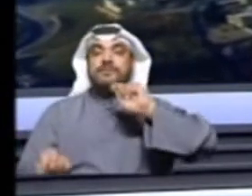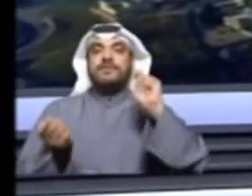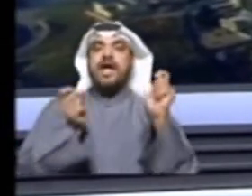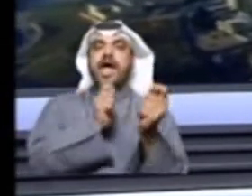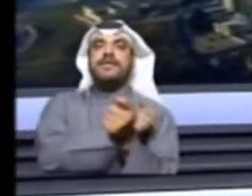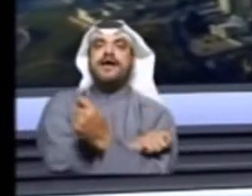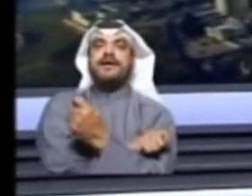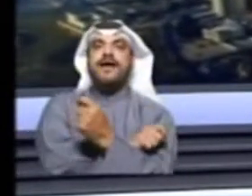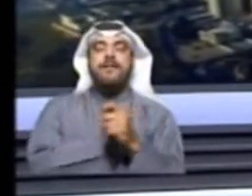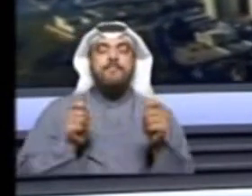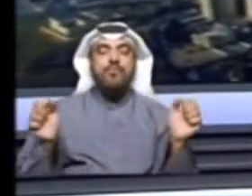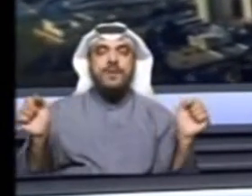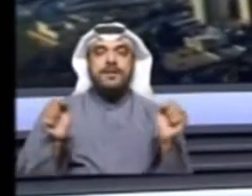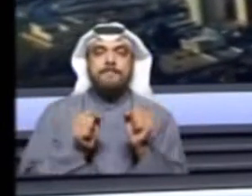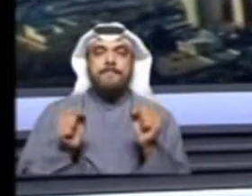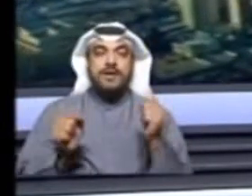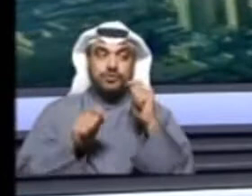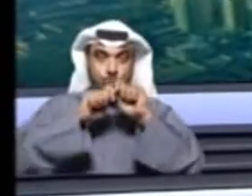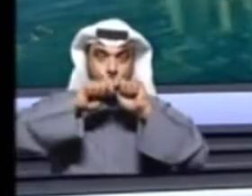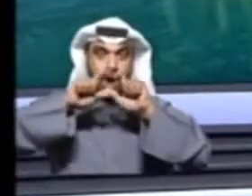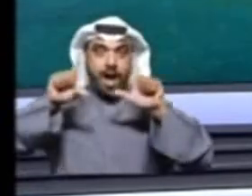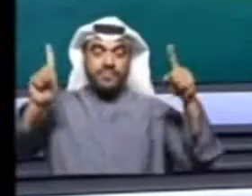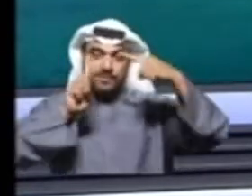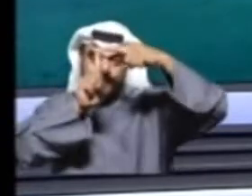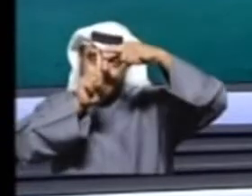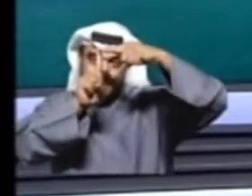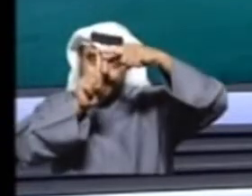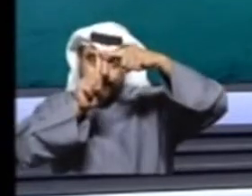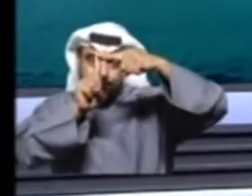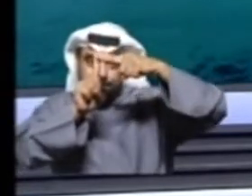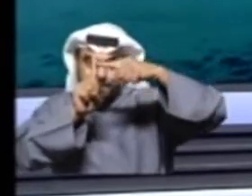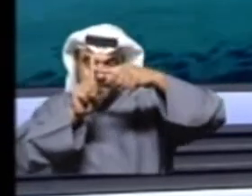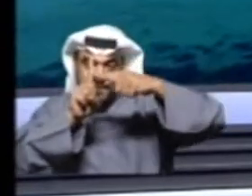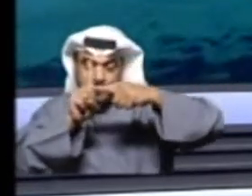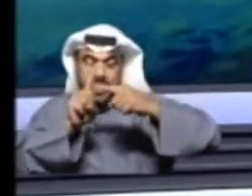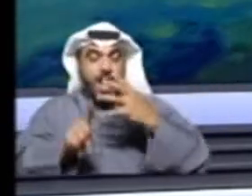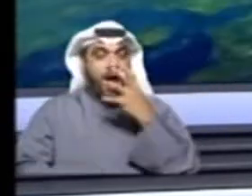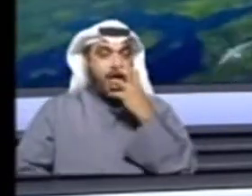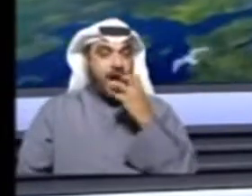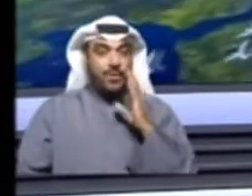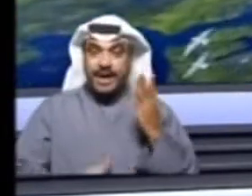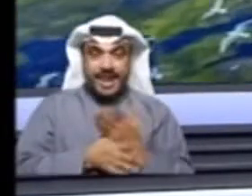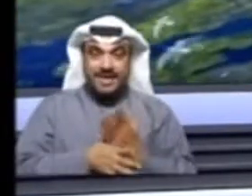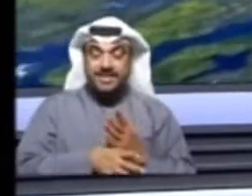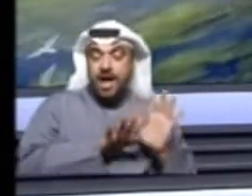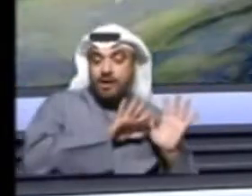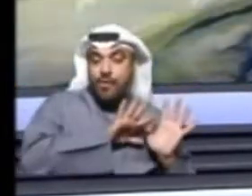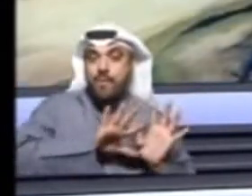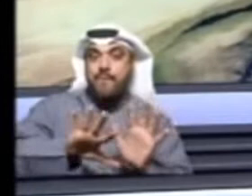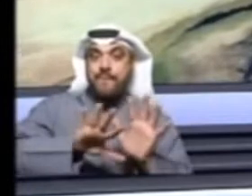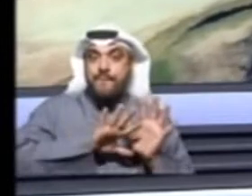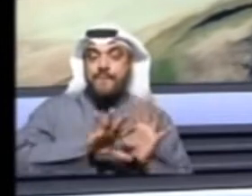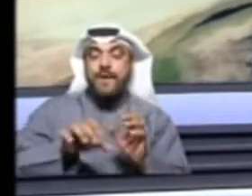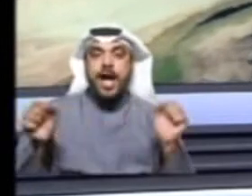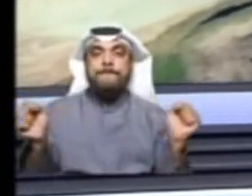الرياح لرياح شمالية غربية. راح نلاحظ انخفاض نسبي في درجات الحرارة، وذلك بسبب تقدم كتلة هوائية باردة